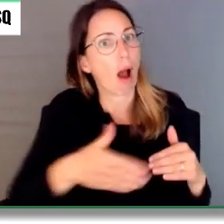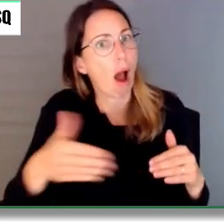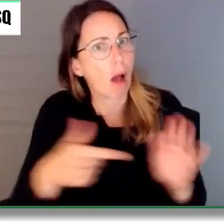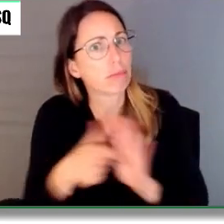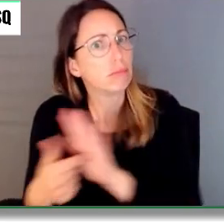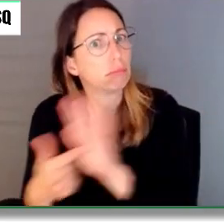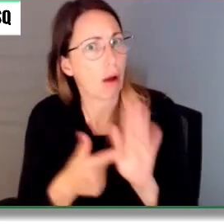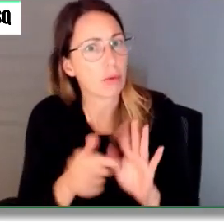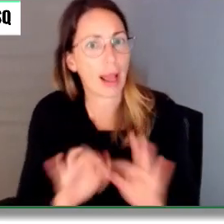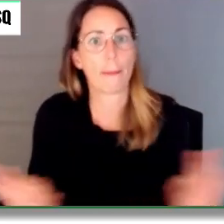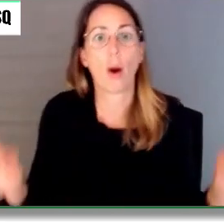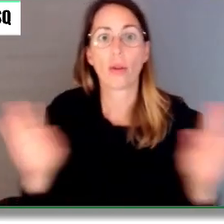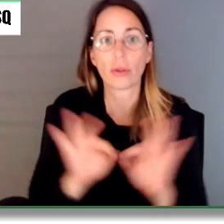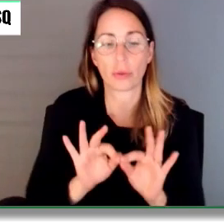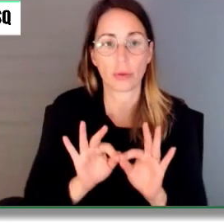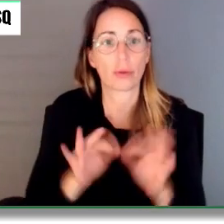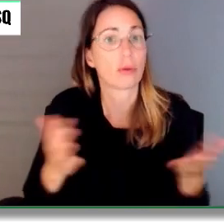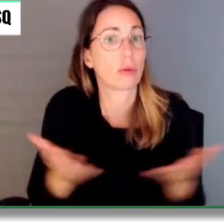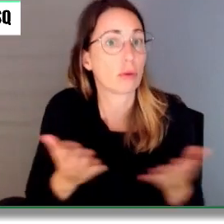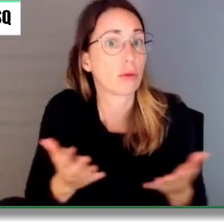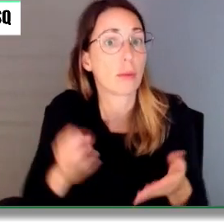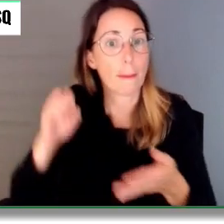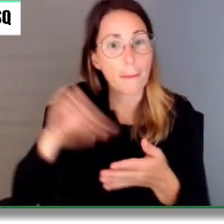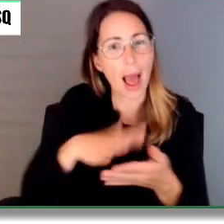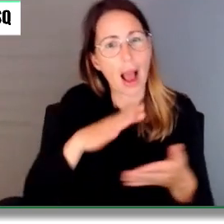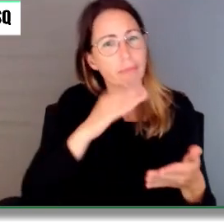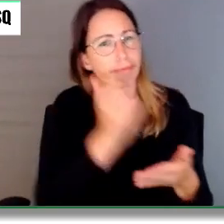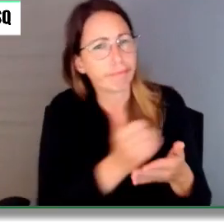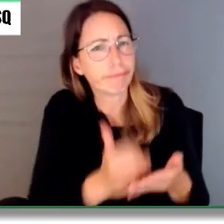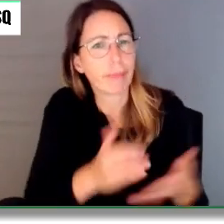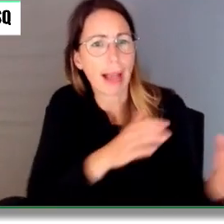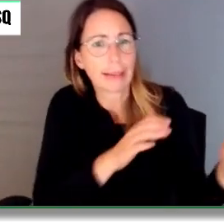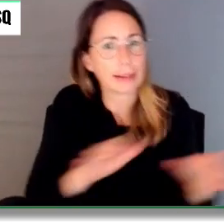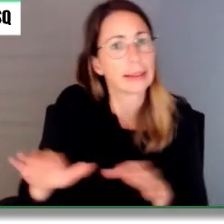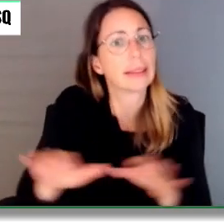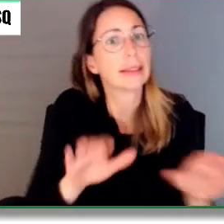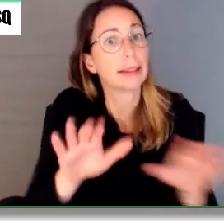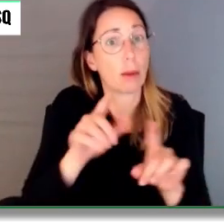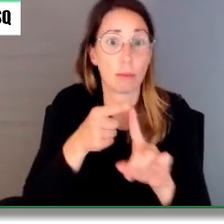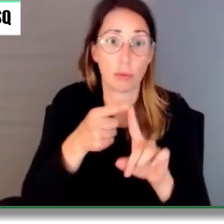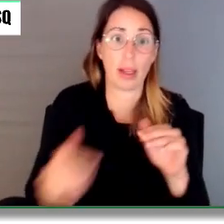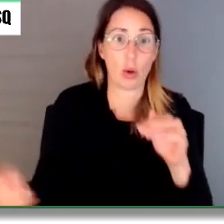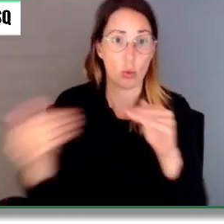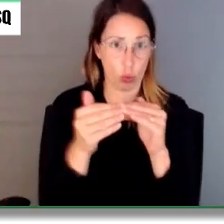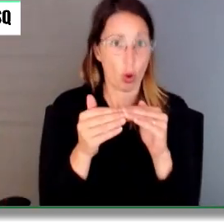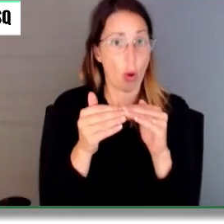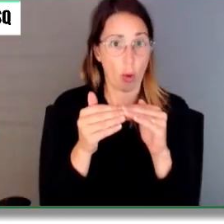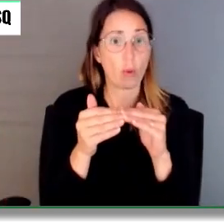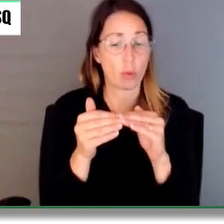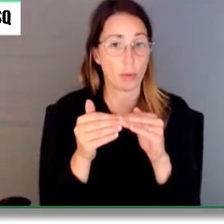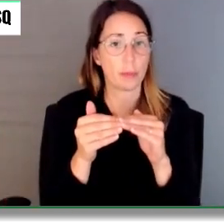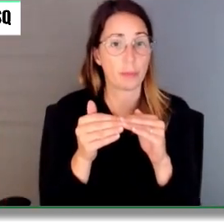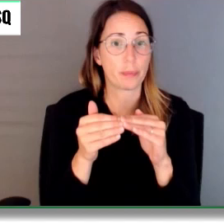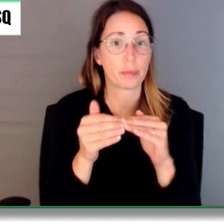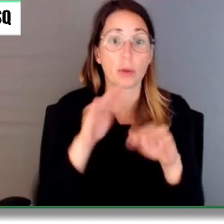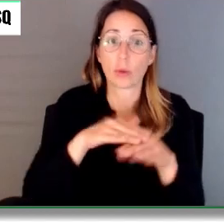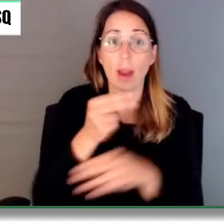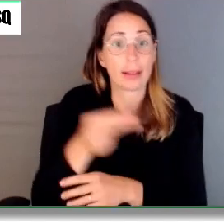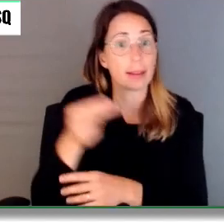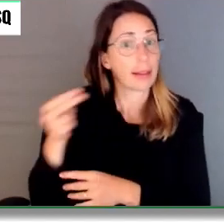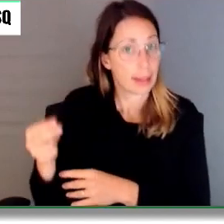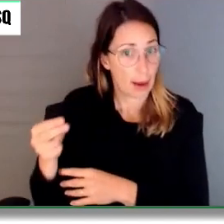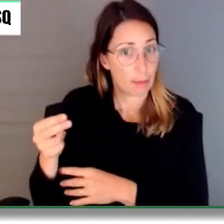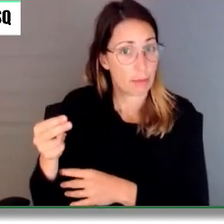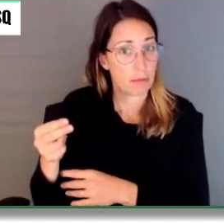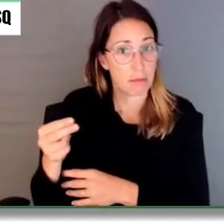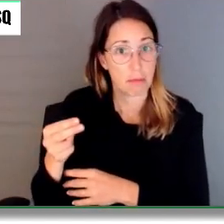des plans d'action de l'inclusion des handicapés à tous les niveaux du